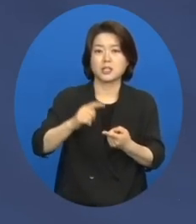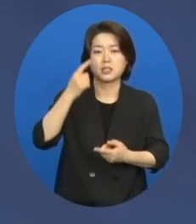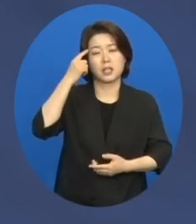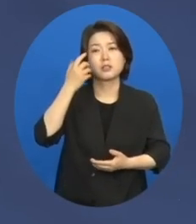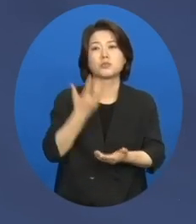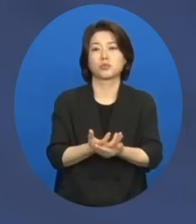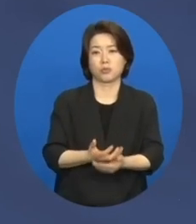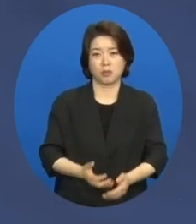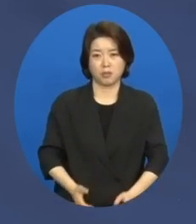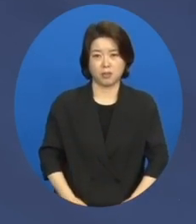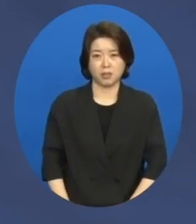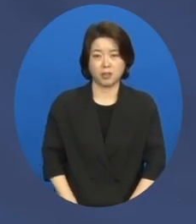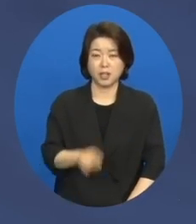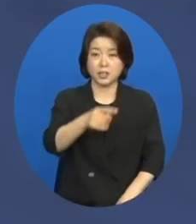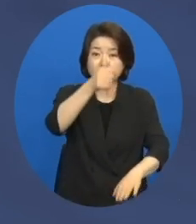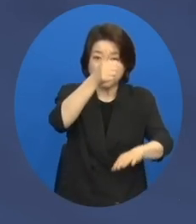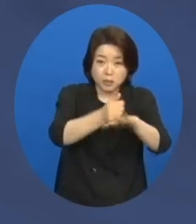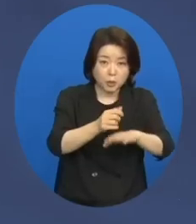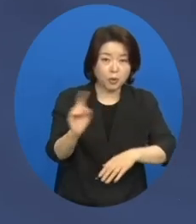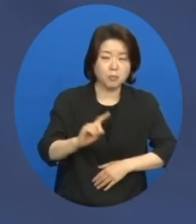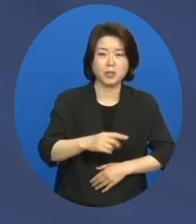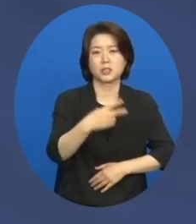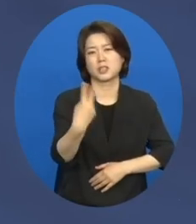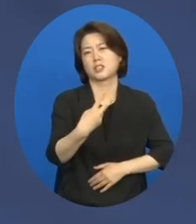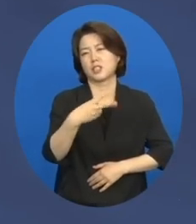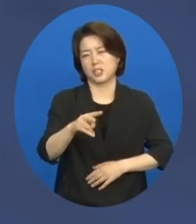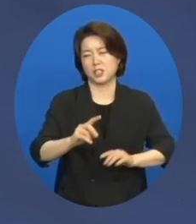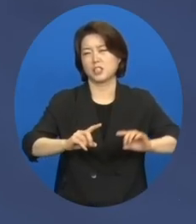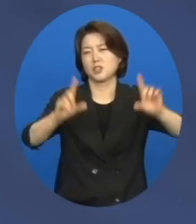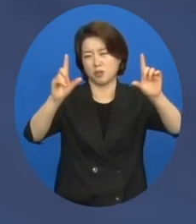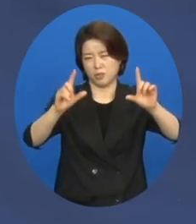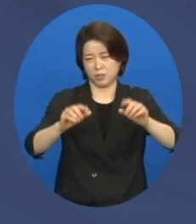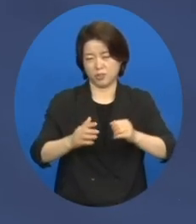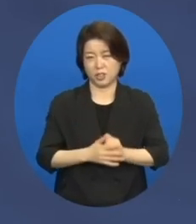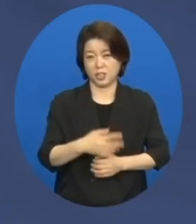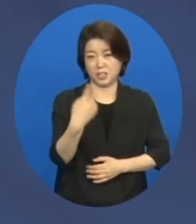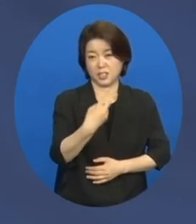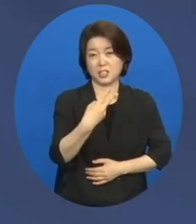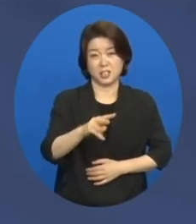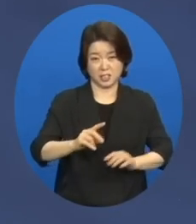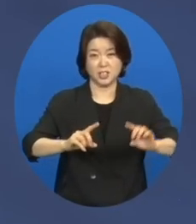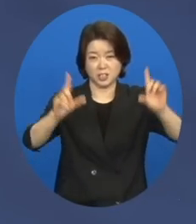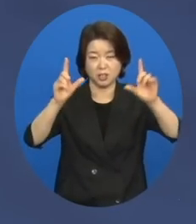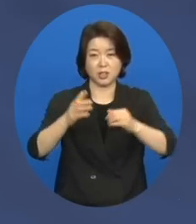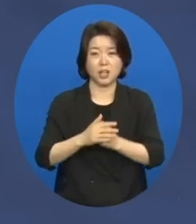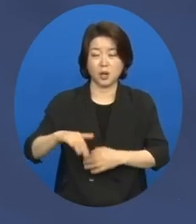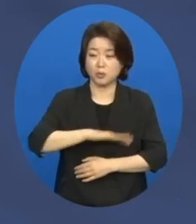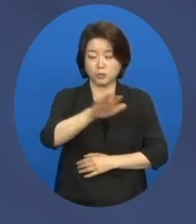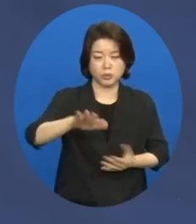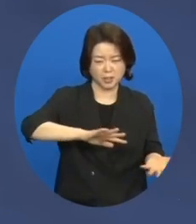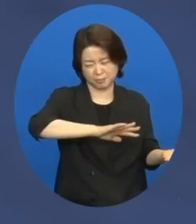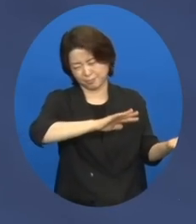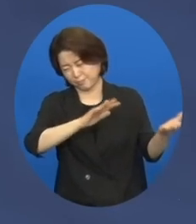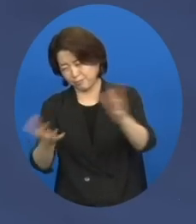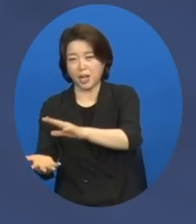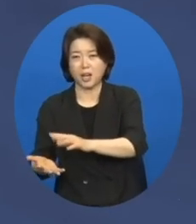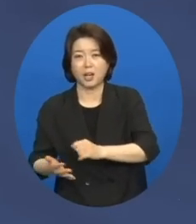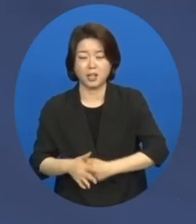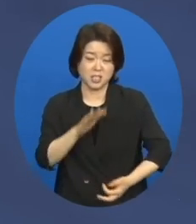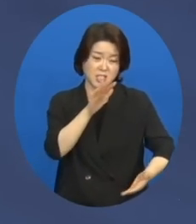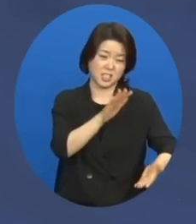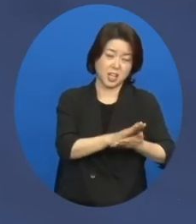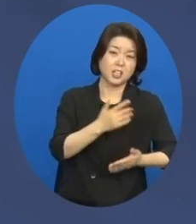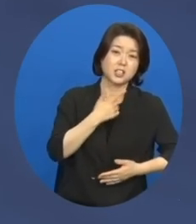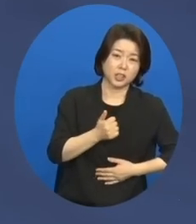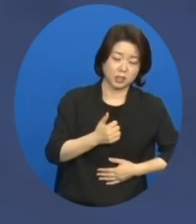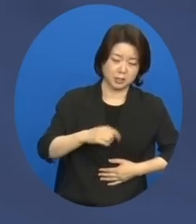바로 그 결론을 낸 게 2002년이었습니다. 2002년에 저희가 뒤집어져서 이 열정적이고